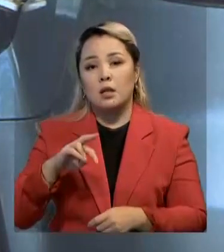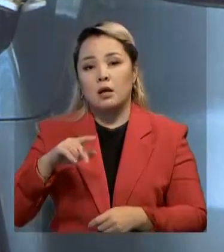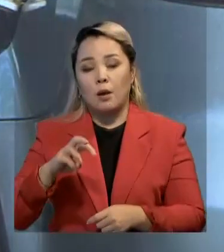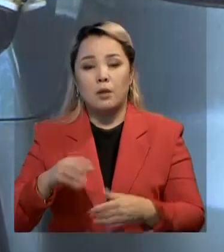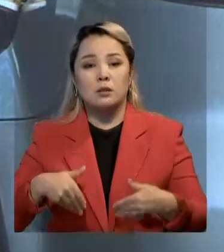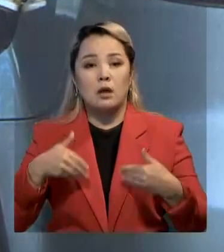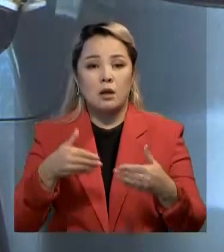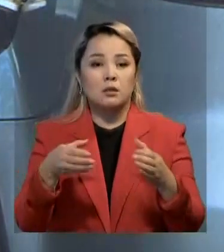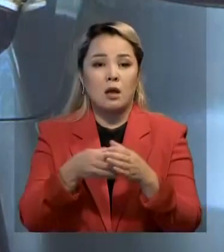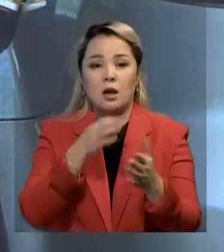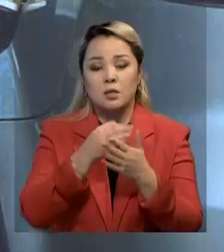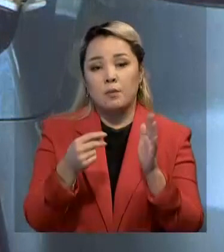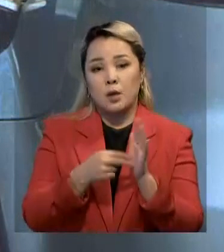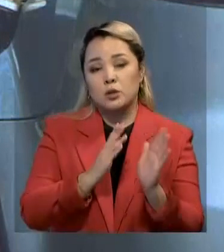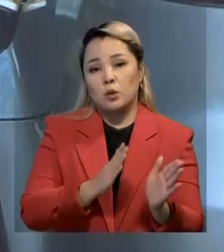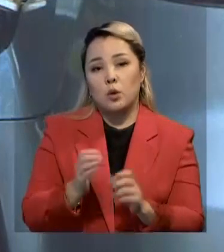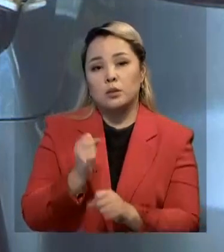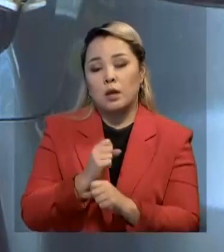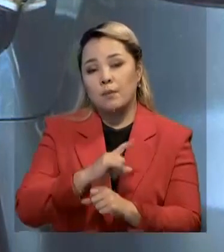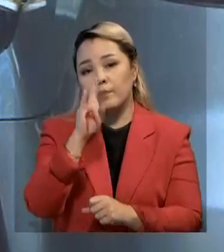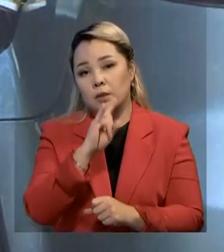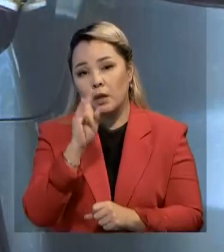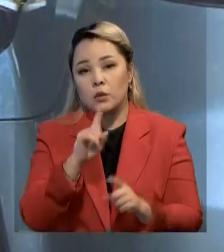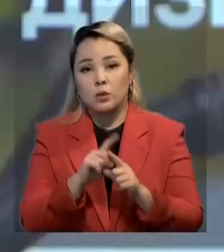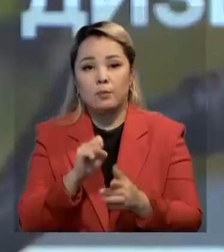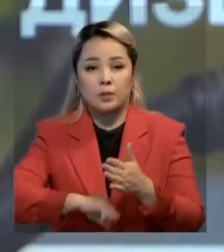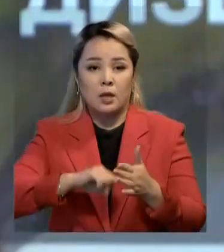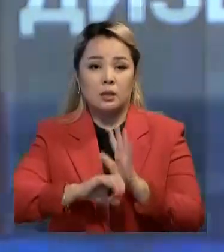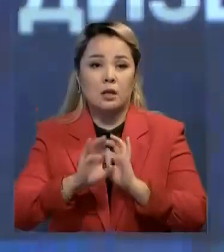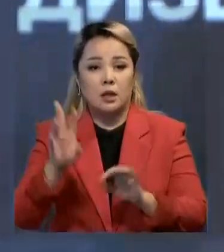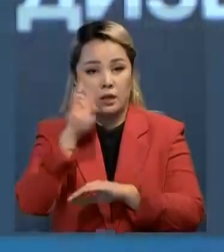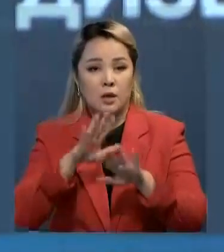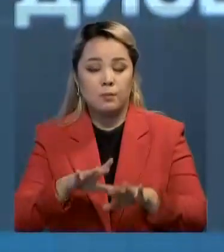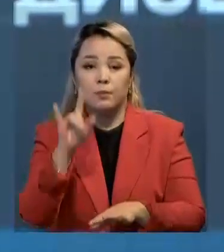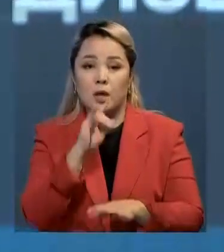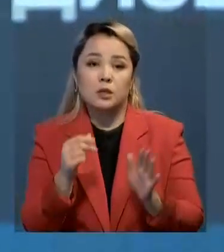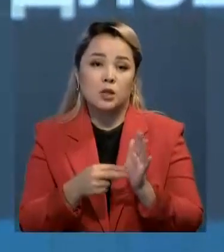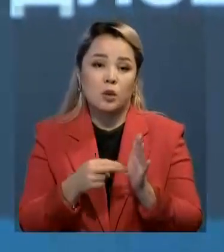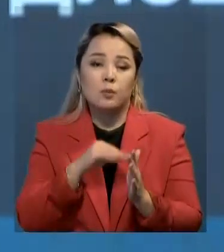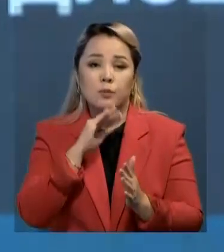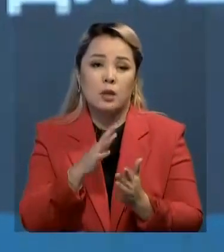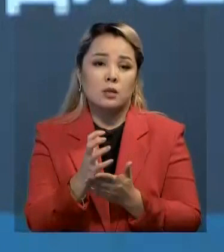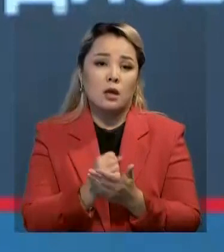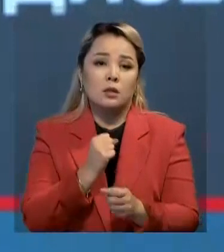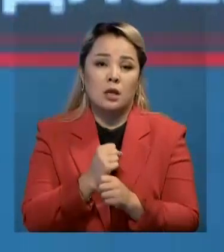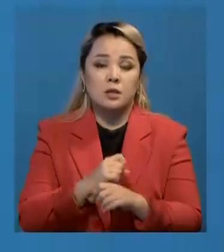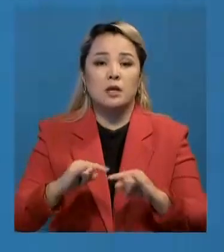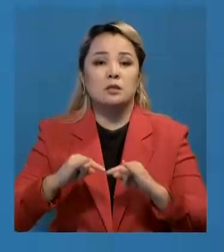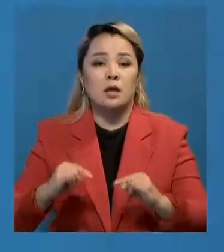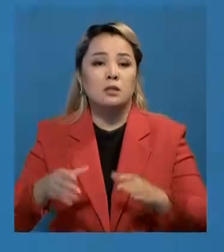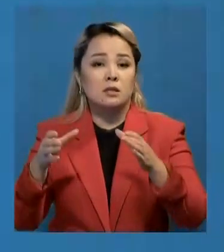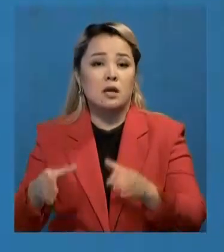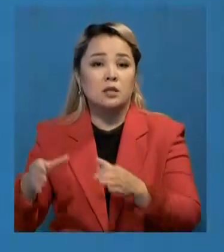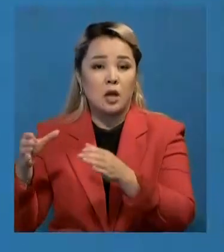мұндай амалдар дизель бағасын тұрақтандыруға сеп болмақ. Анығында елімізде дизельдің қоры жетерлік, бірақ цистерналарға